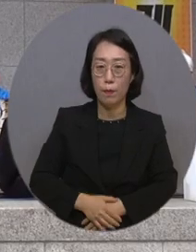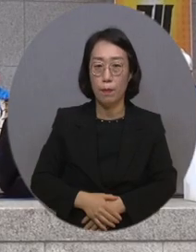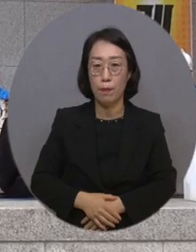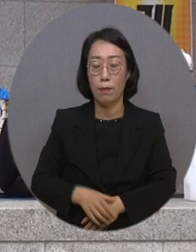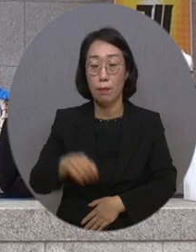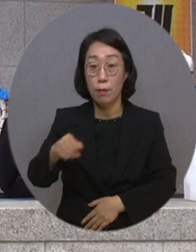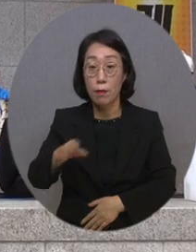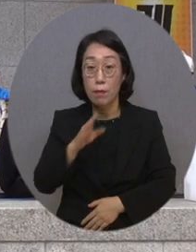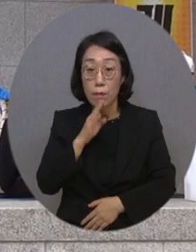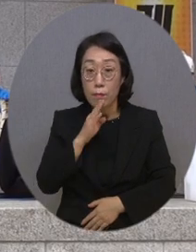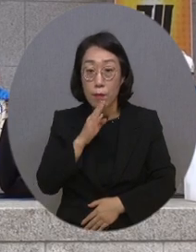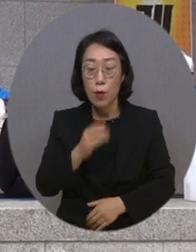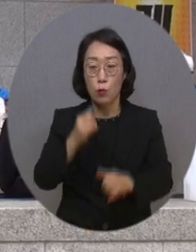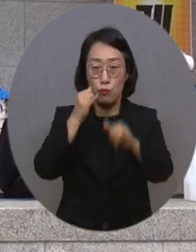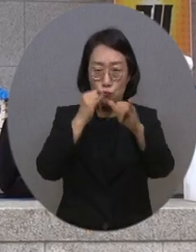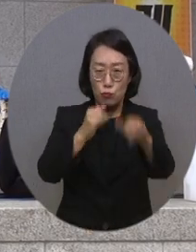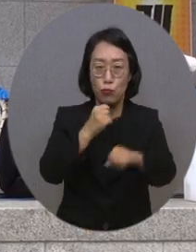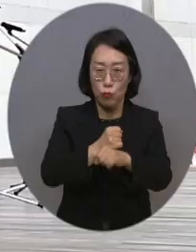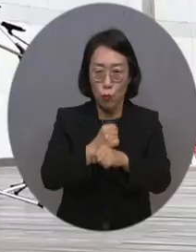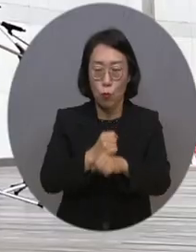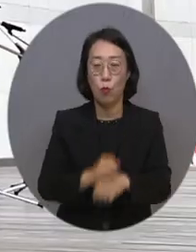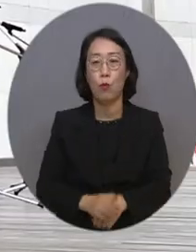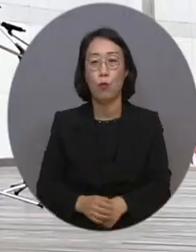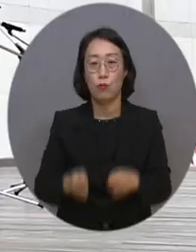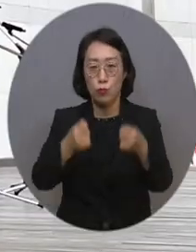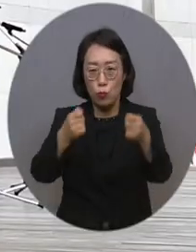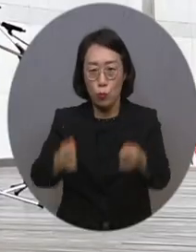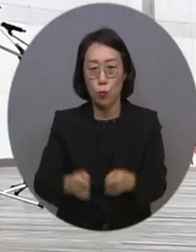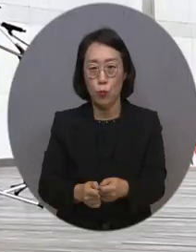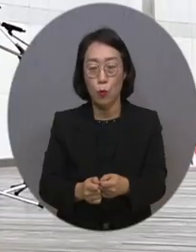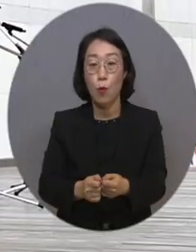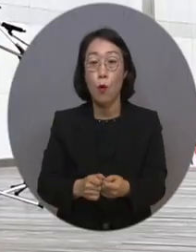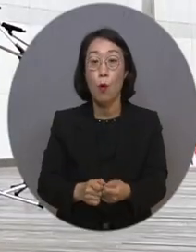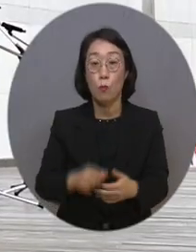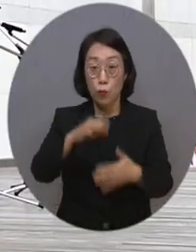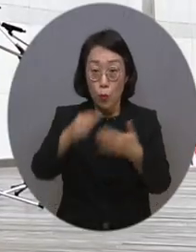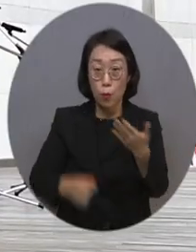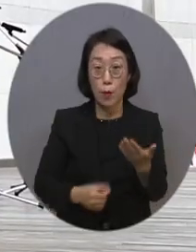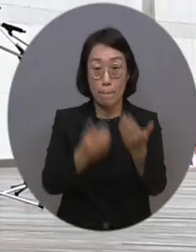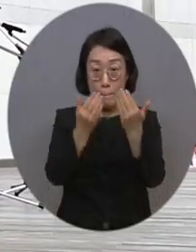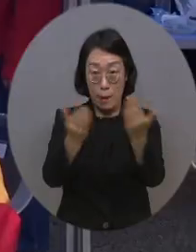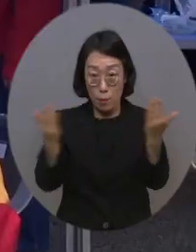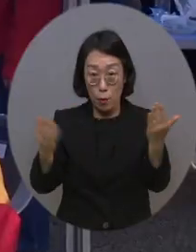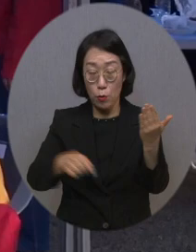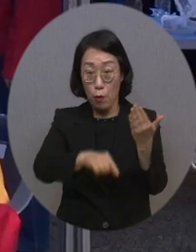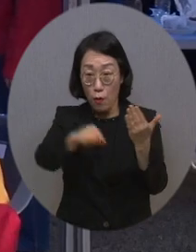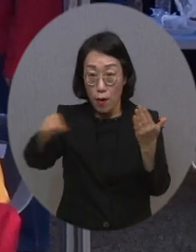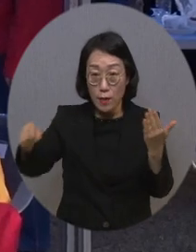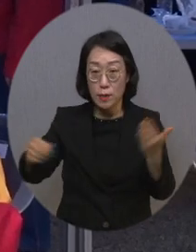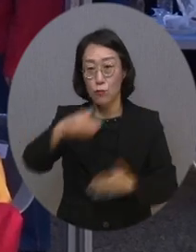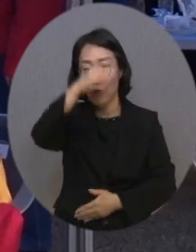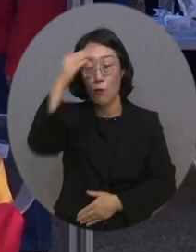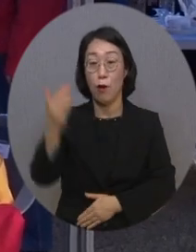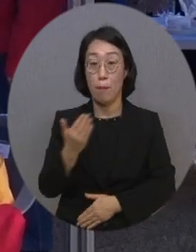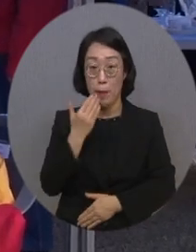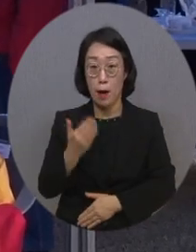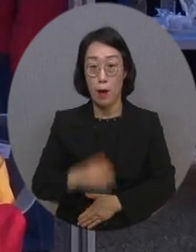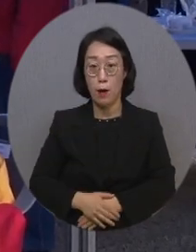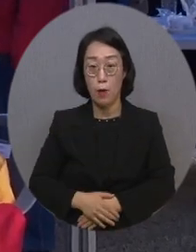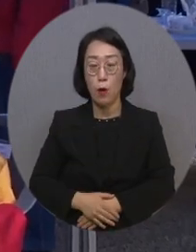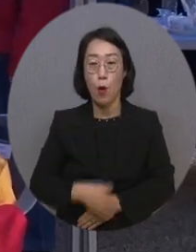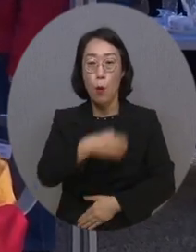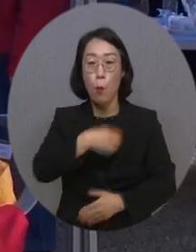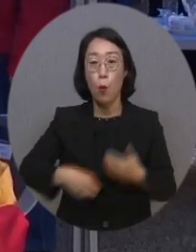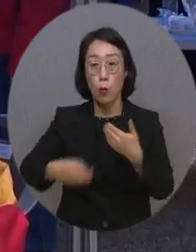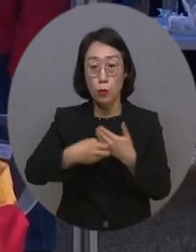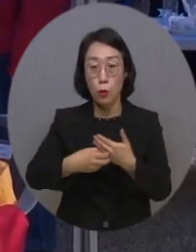주민자치 유공자 표창, 주민자치 프로그램 발표회와 함께 읍면동별 주민자치 프로그램 작품 전시가 진행됐으며 보건소 건강